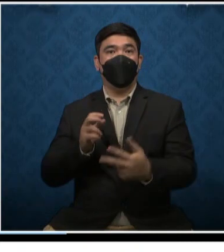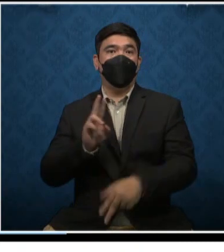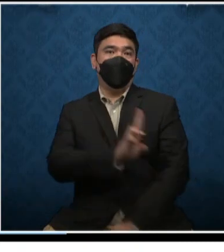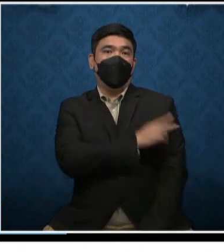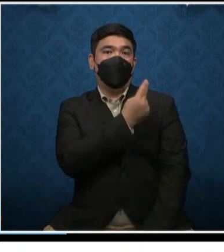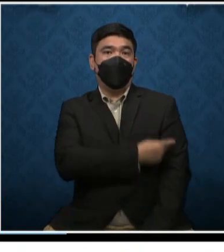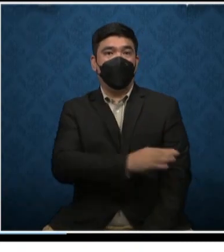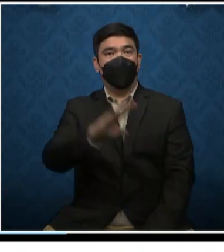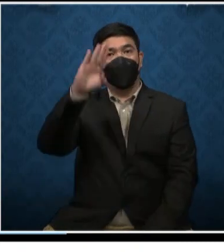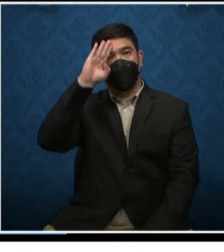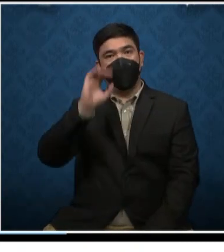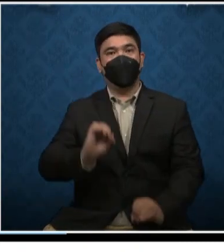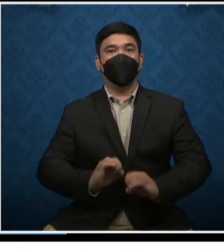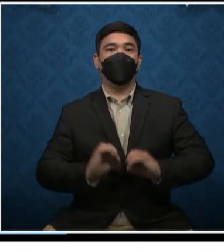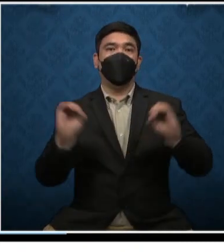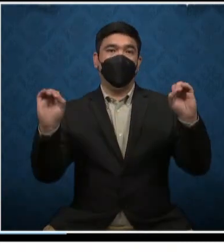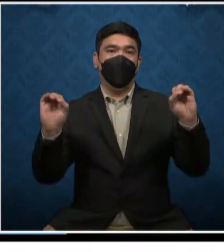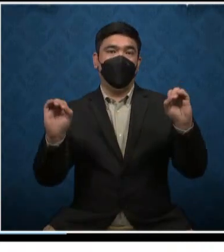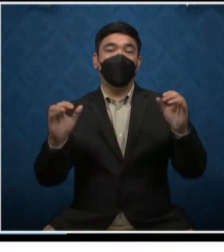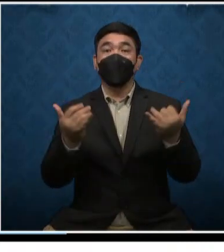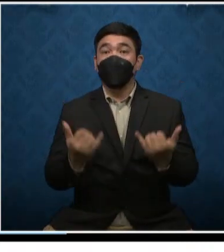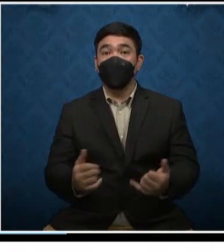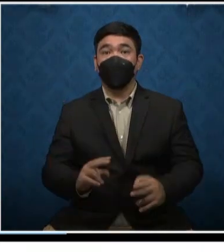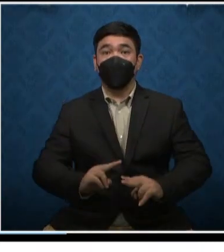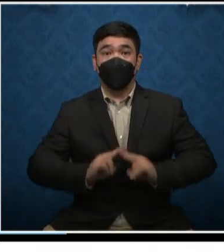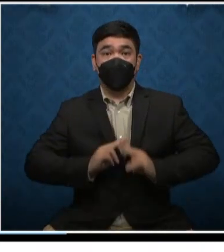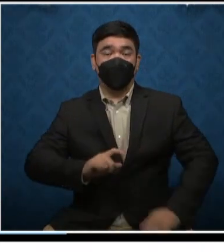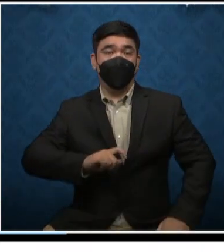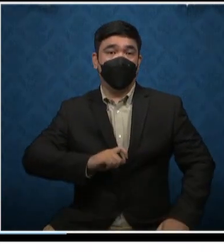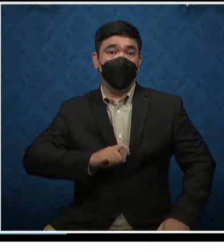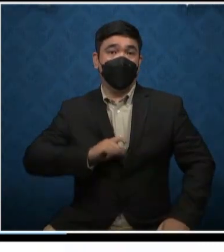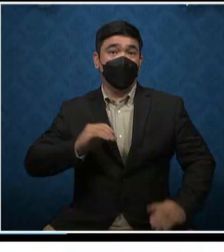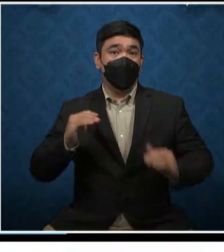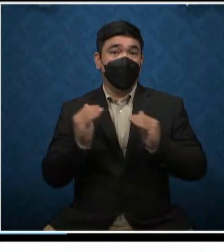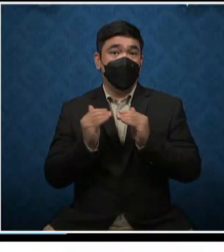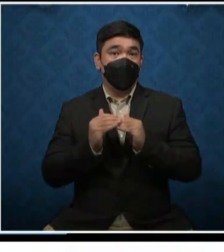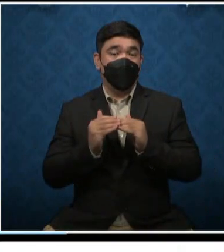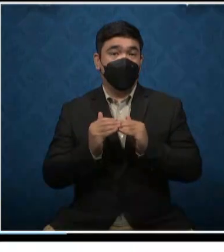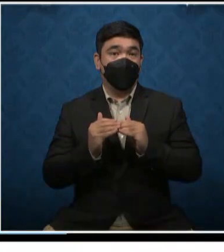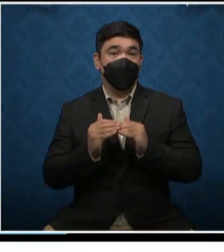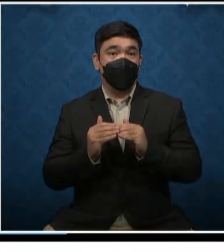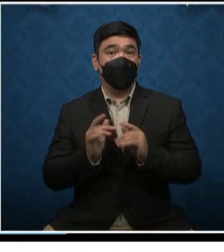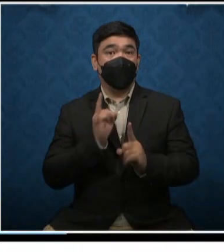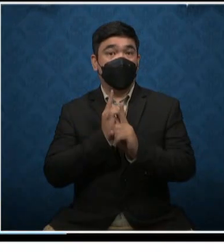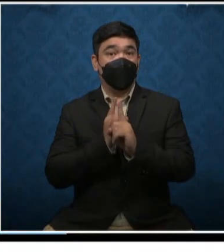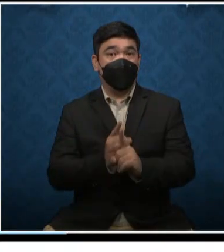รณีเจ็บป่วยโดยผู้ประกันตนต้องใช้สิทธิรักษาพยาบาลต